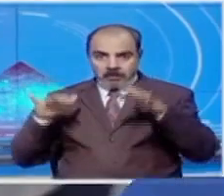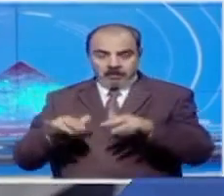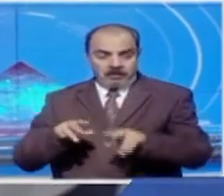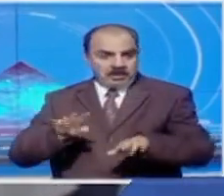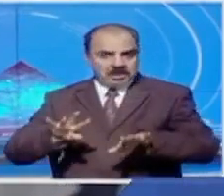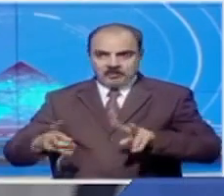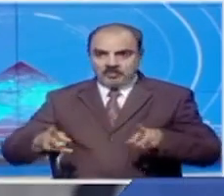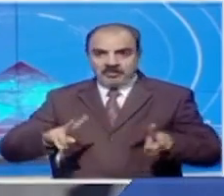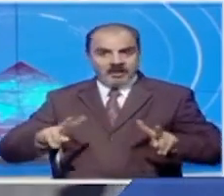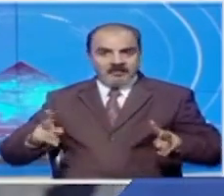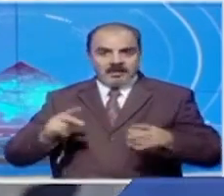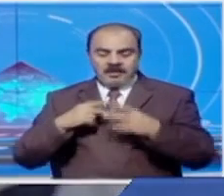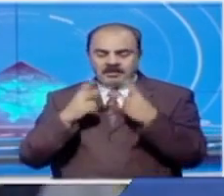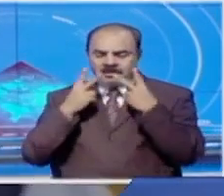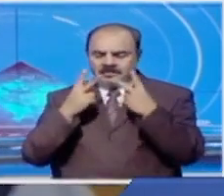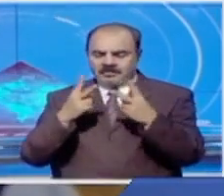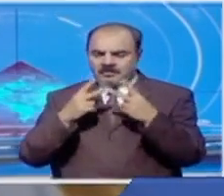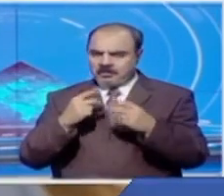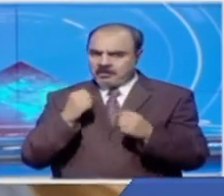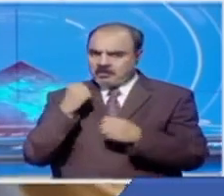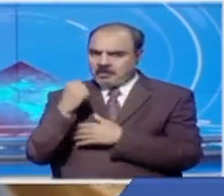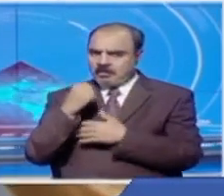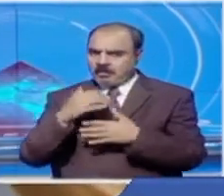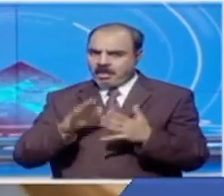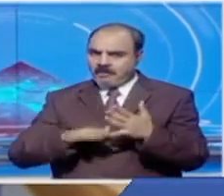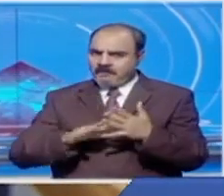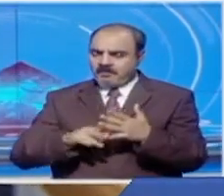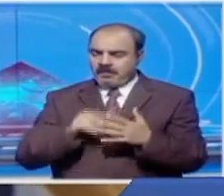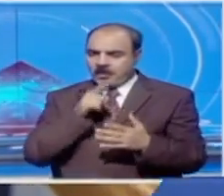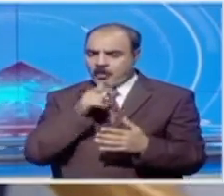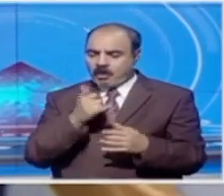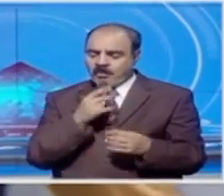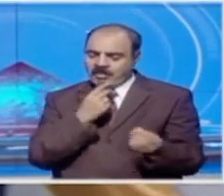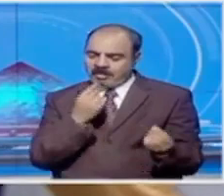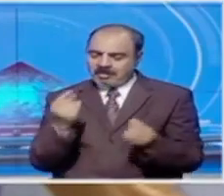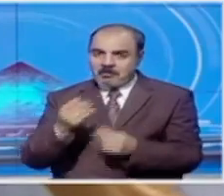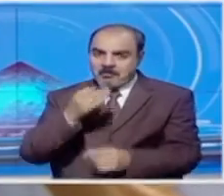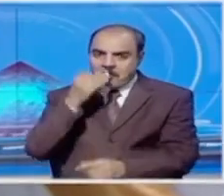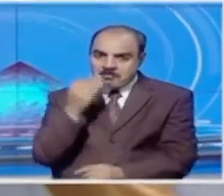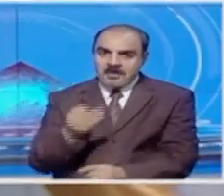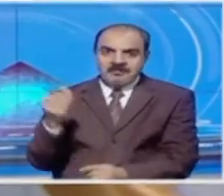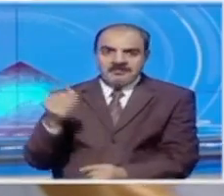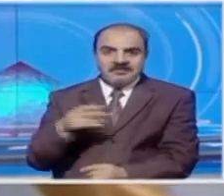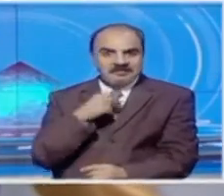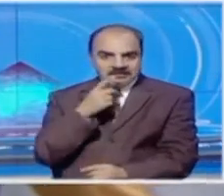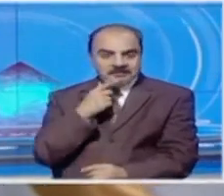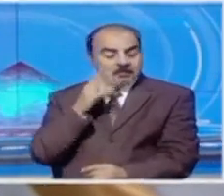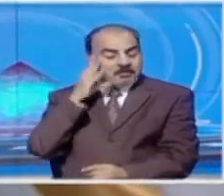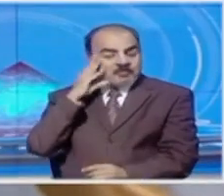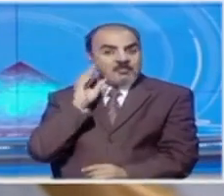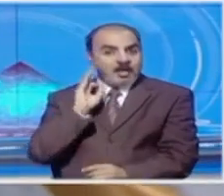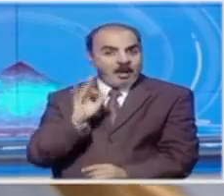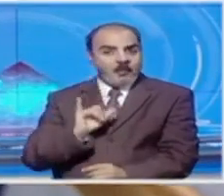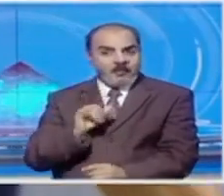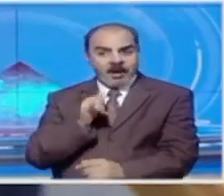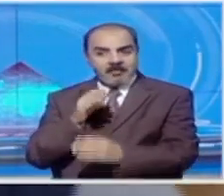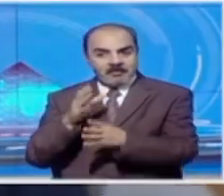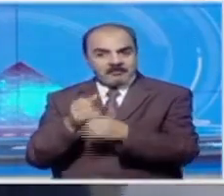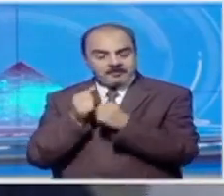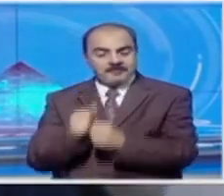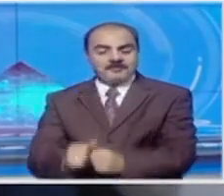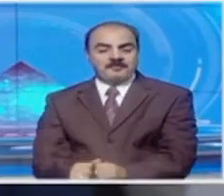متميزة جدا، يعني احنا سمعنا الأبطال وسمعنا كيف يتحدثون باللغة عربية فصيحة، سعداء جدا للاهتمام باللغة